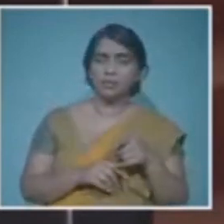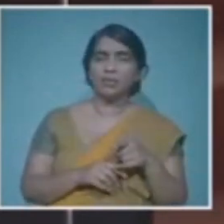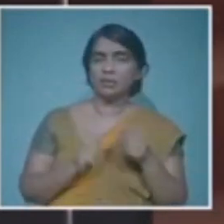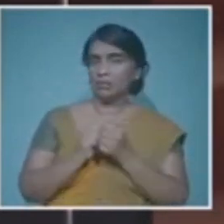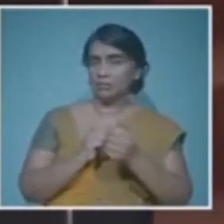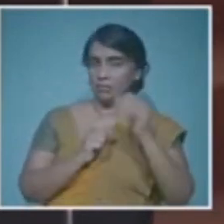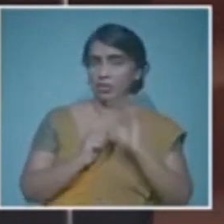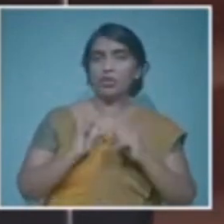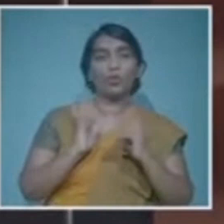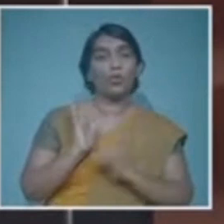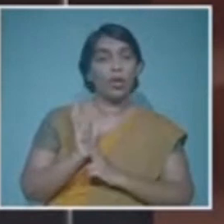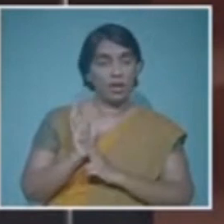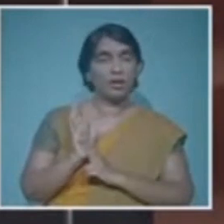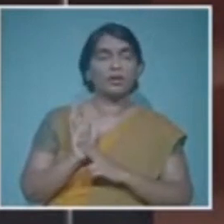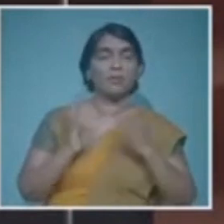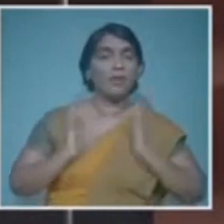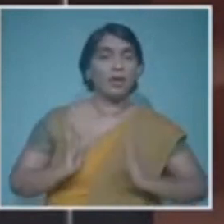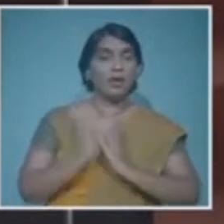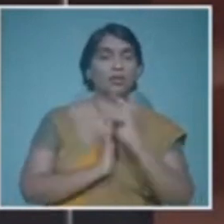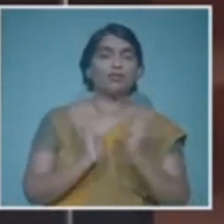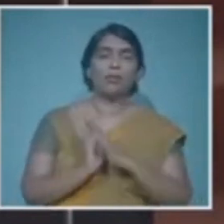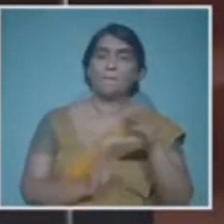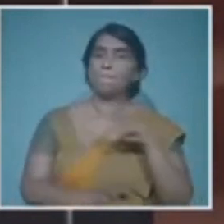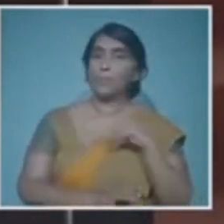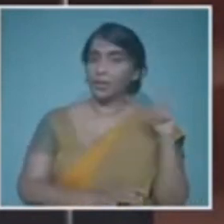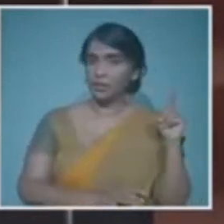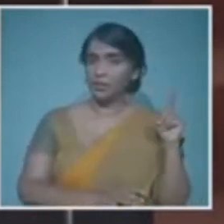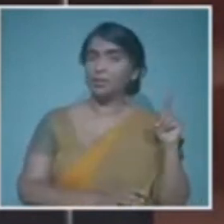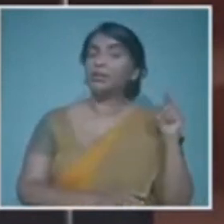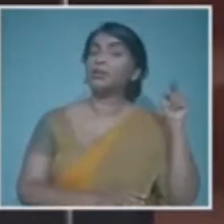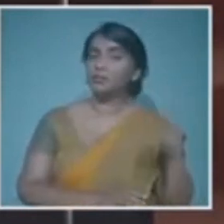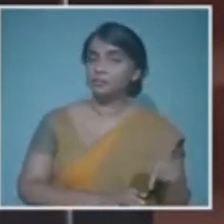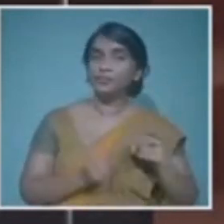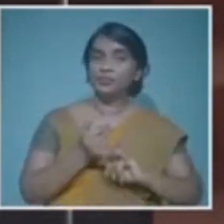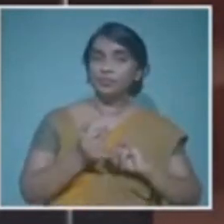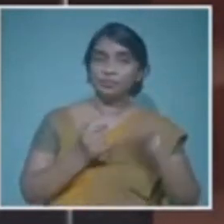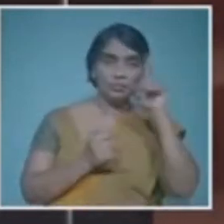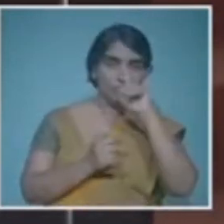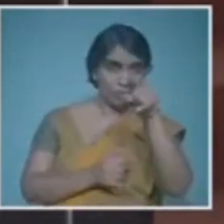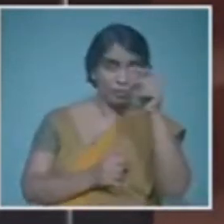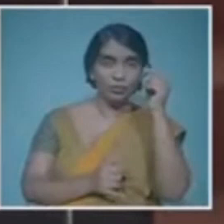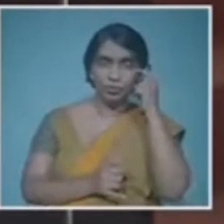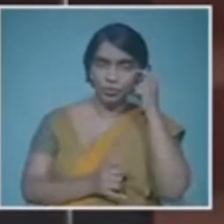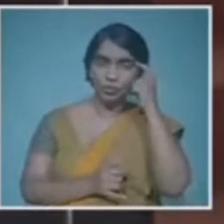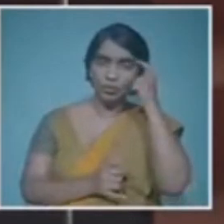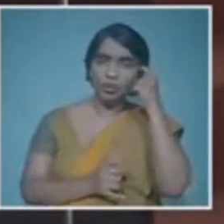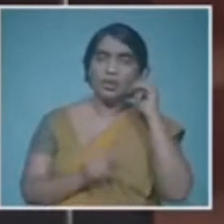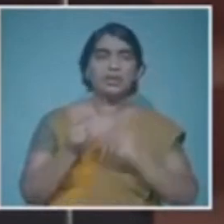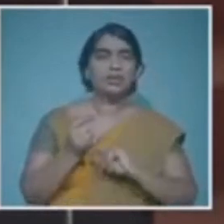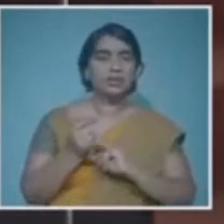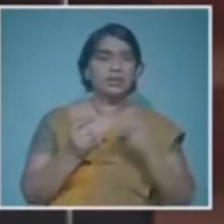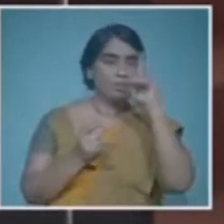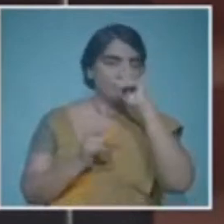කරලා තියෙනවා කියලා එක්සත් ජාතික මානව හිමිකම් කවුන්සිලේ පිළිගන්න තියෙනවා. දැන් ඒක සැප්තැම්බර් මාසේ ඔබතුමා දන්නවද? සැප්තැම්බර්